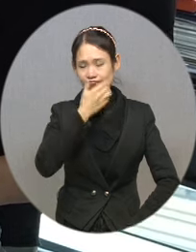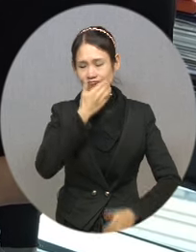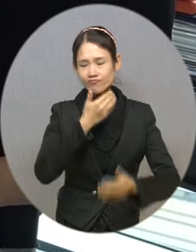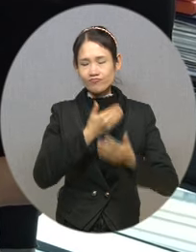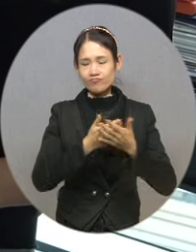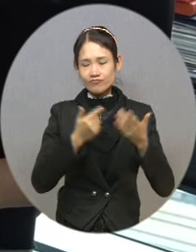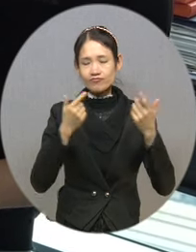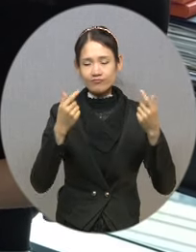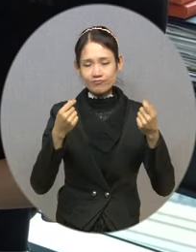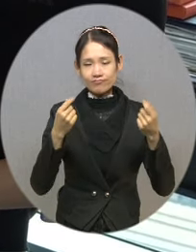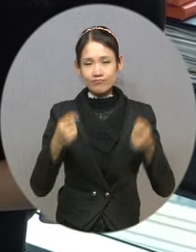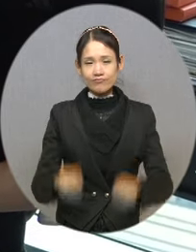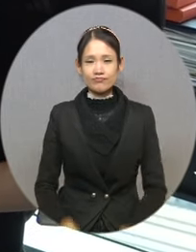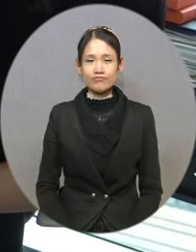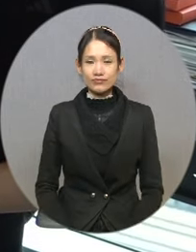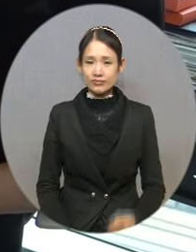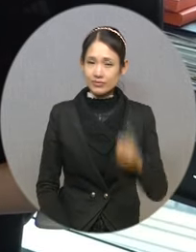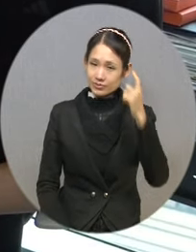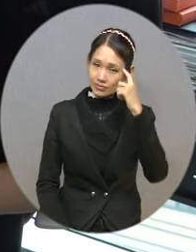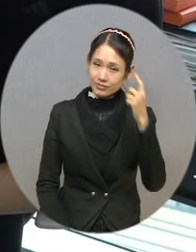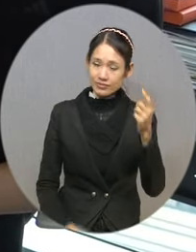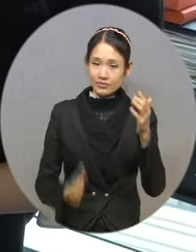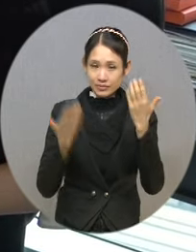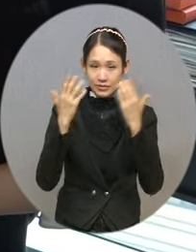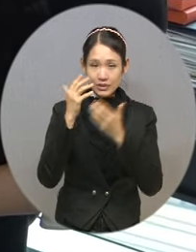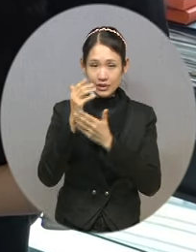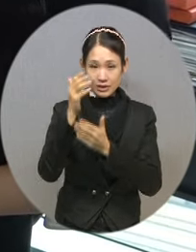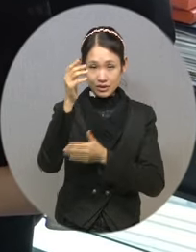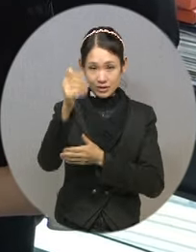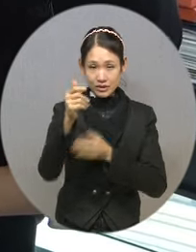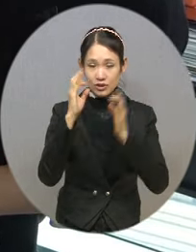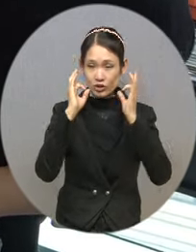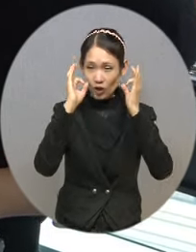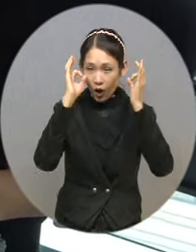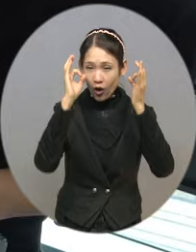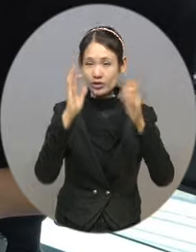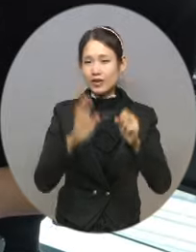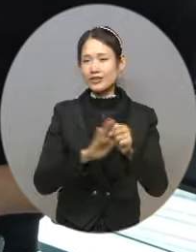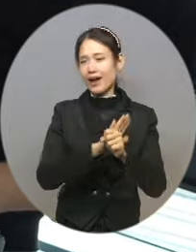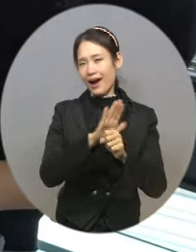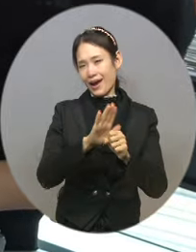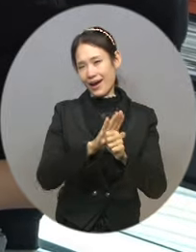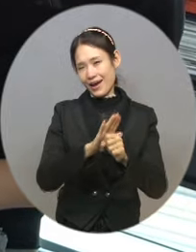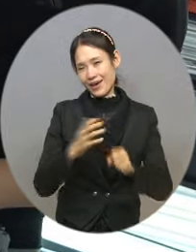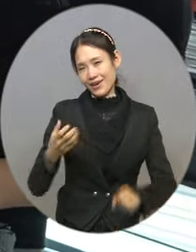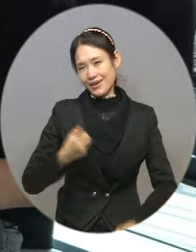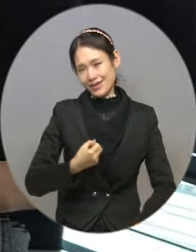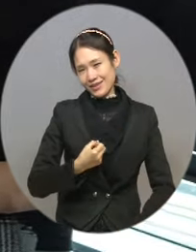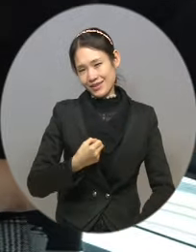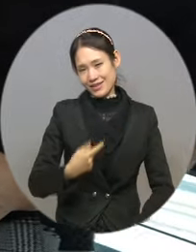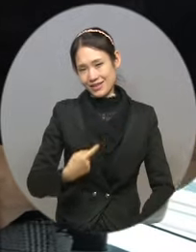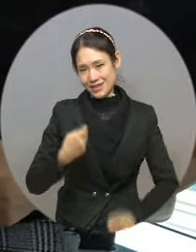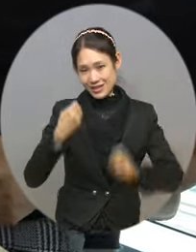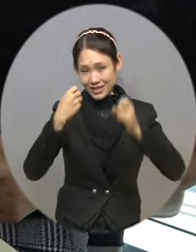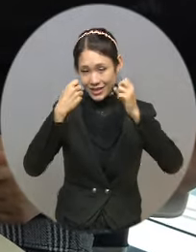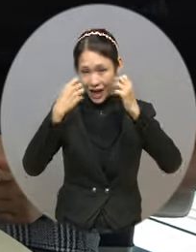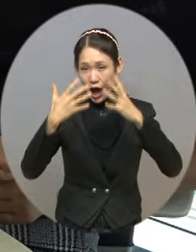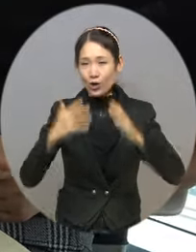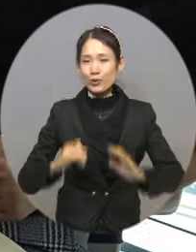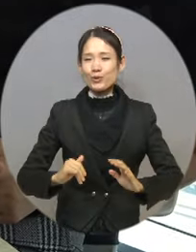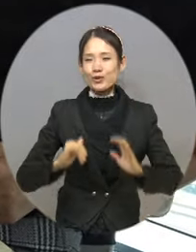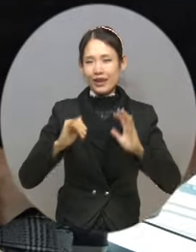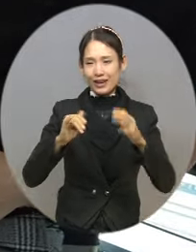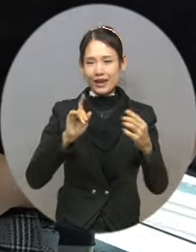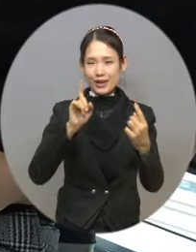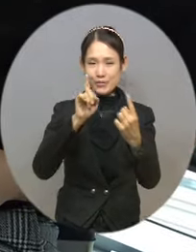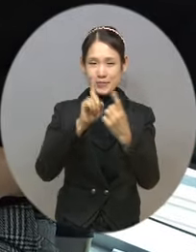중요하지 않을까 그렇게 맞아요. 생각이 학장님 학장님의 그 정성과 사랑으로 제가 이 새로운 인생을 또